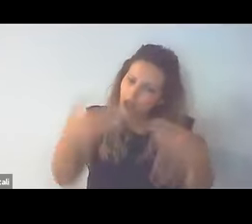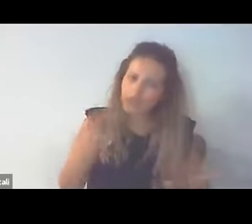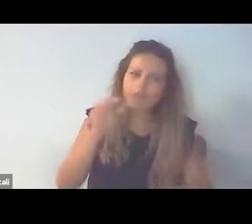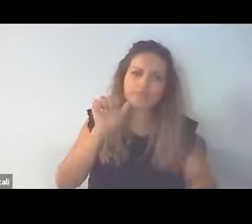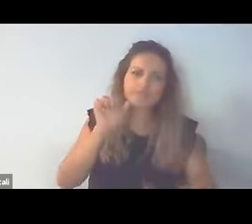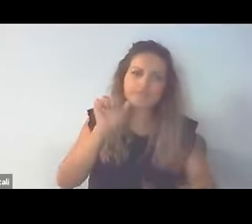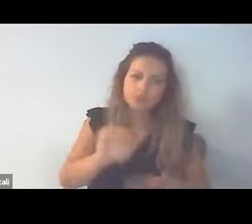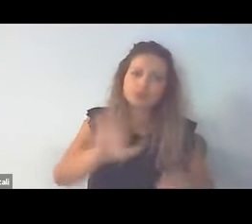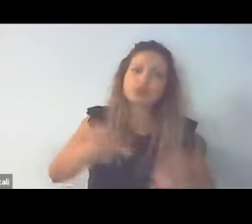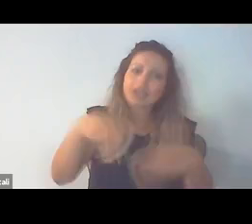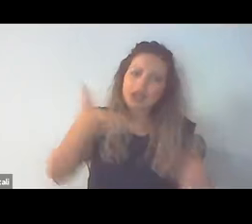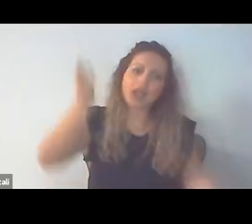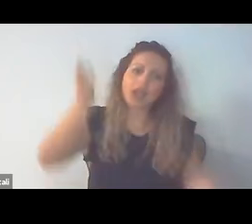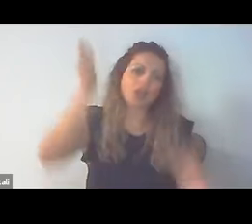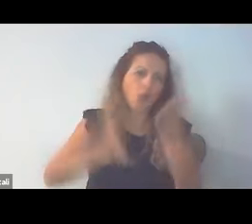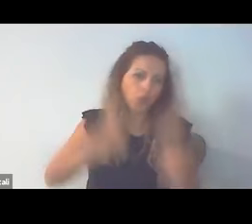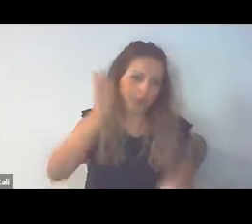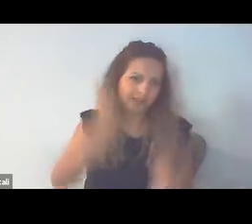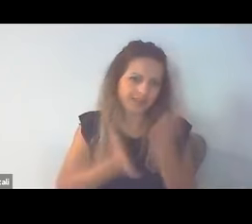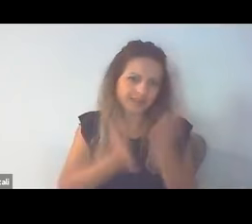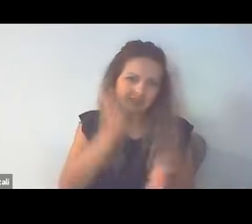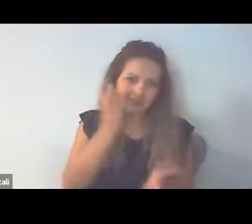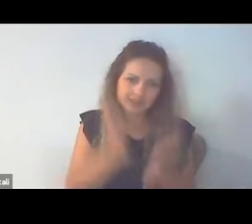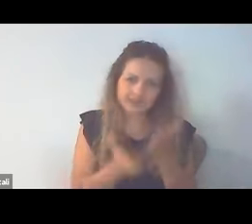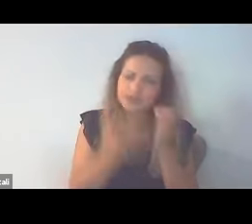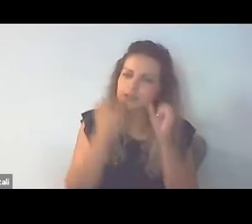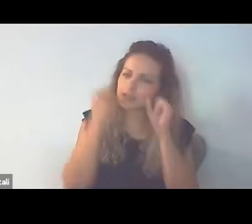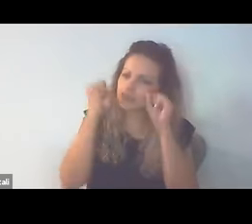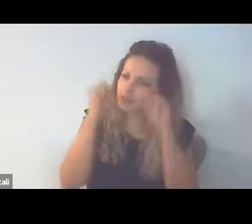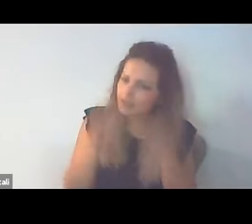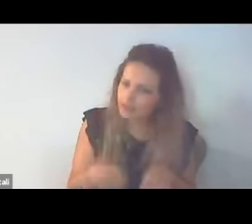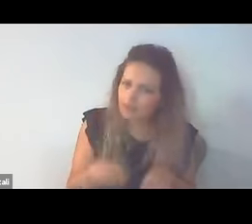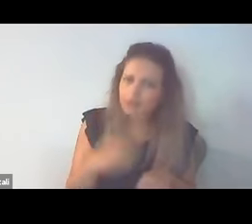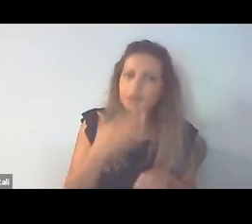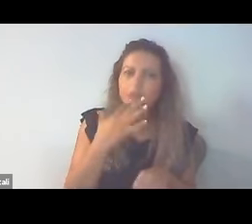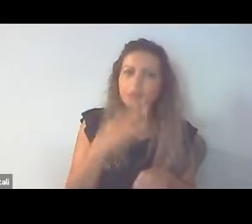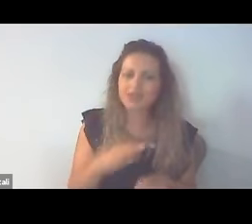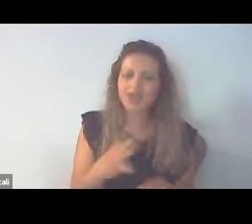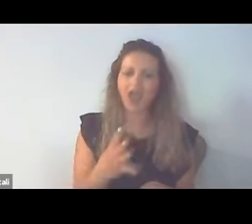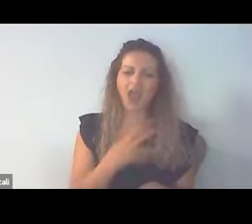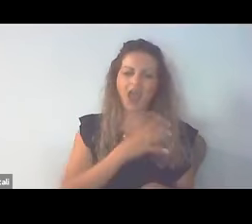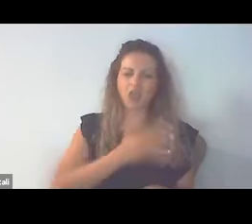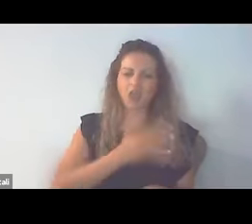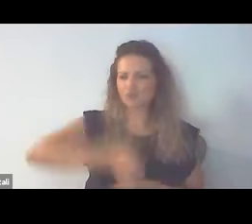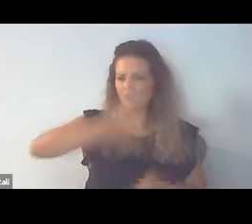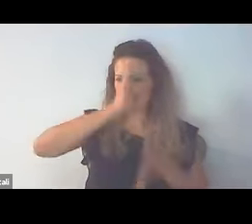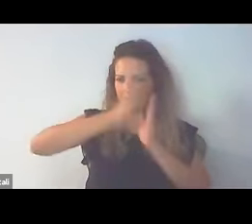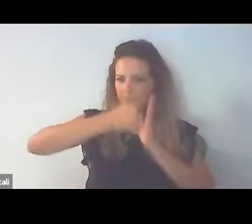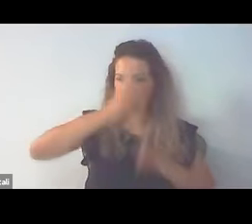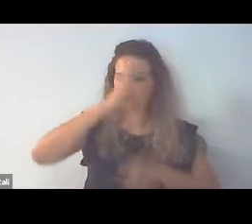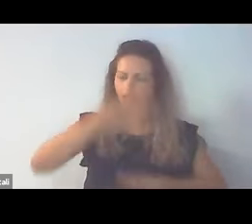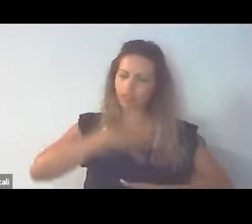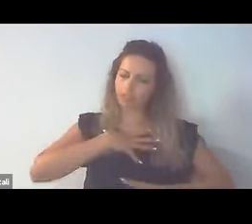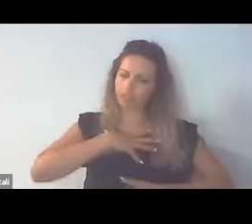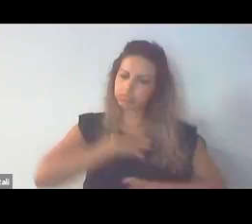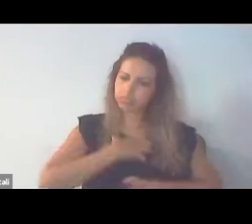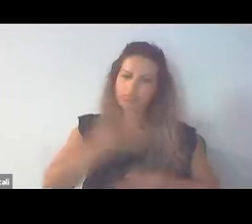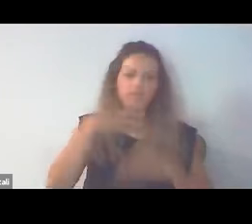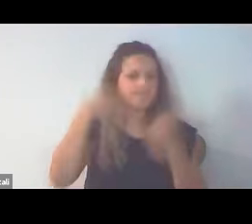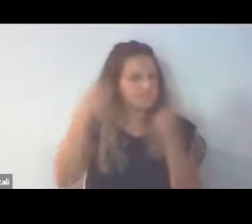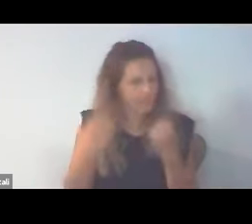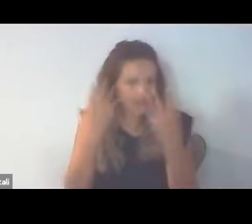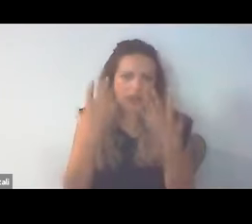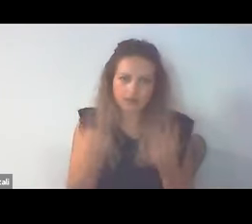Είναι κακοποιητικό, αφήνει πολλαπλά ψυχικά τραύματα στα θύματα και είναι κάτι το